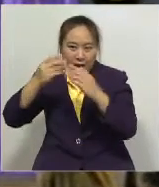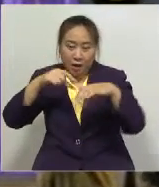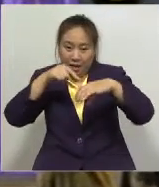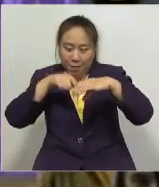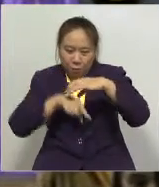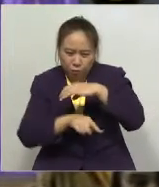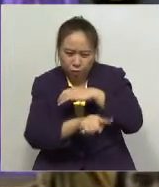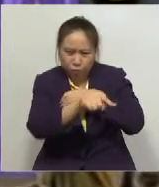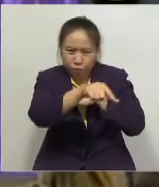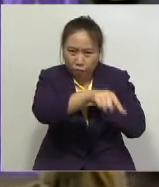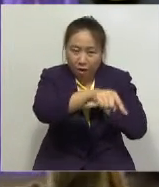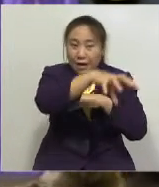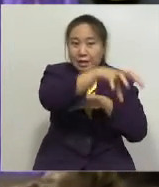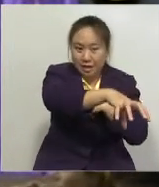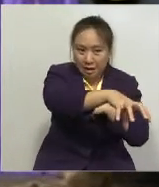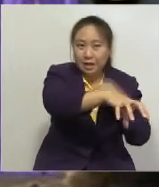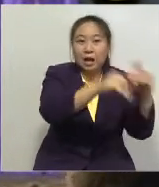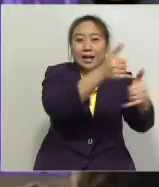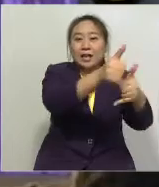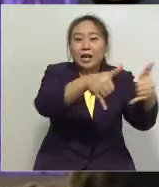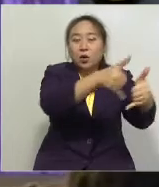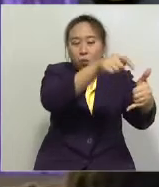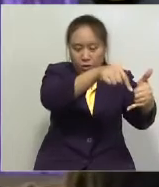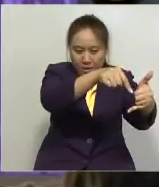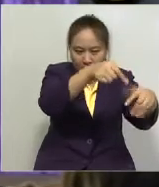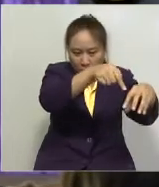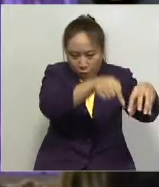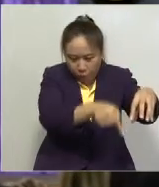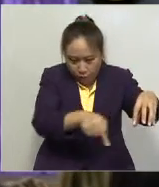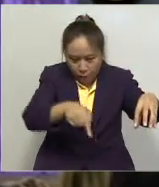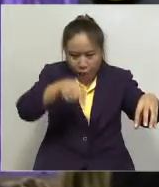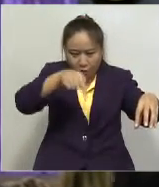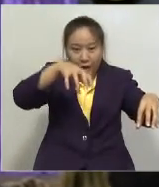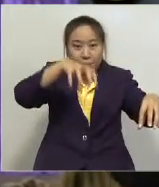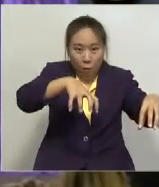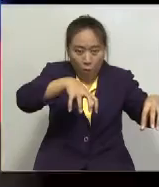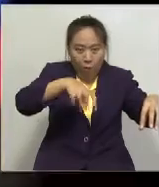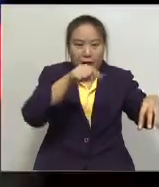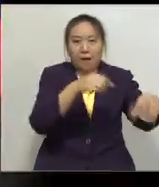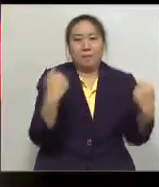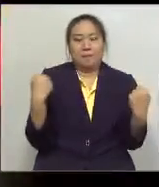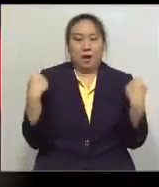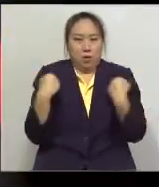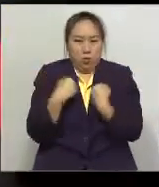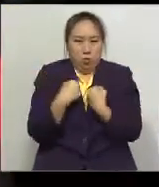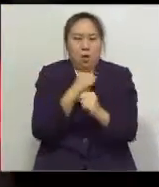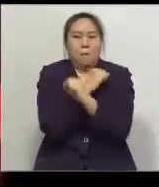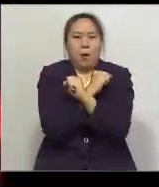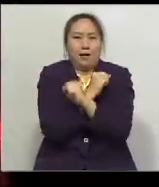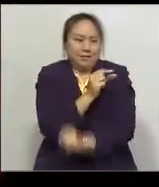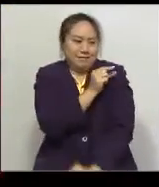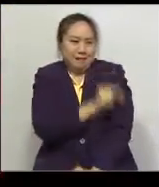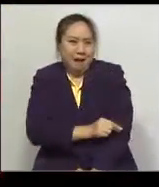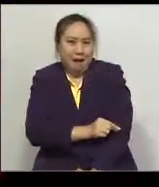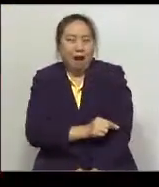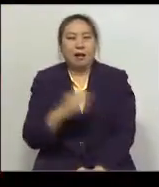องๆอยู่จนถึงโถง3เนี่ยค่ะก็มีการเตรียมอุปกรณ์ไปให้น้องๆด้วยก็คือเวทสูทนะคะป้องกันความหนาวมีความหนา5มิลลิเมตรค่ะ